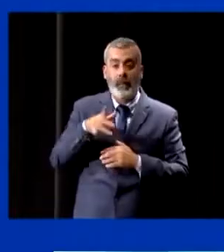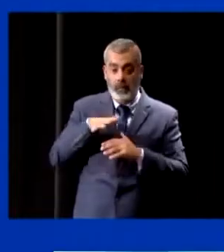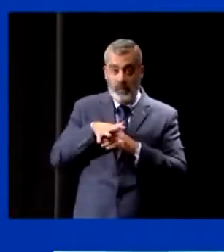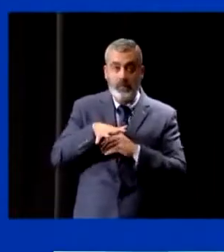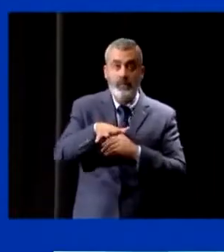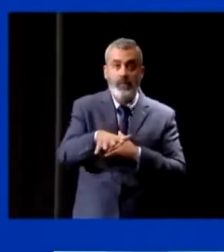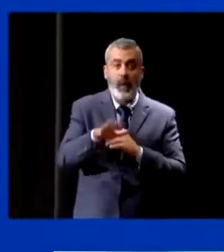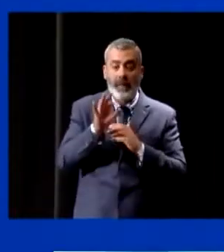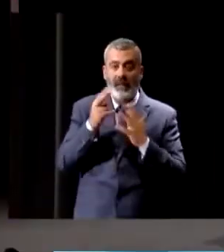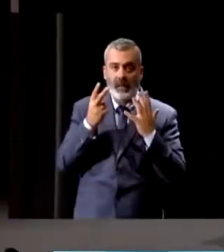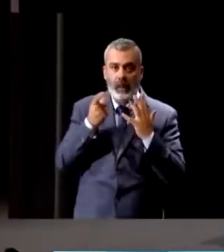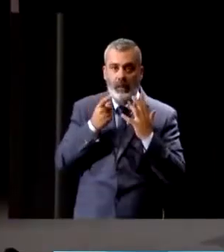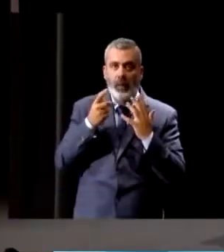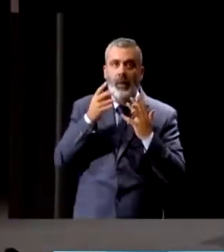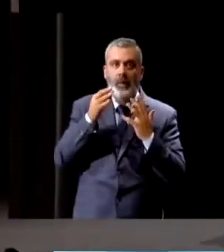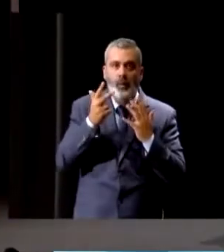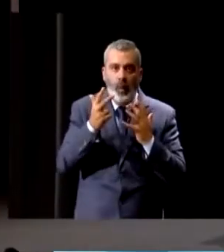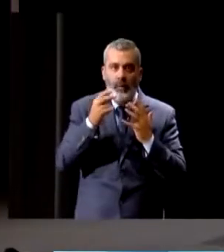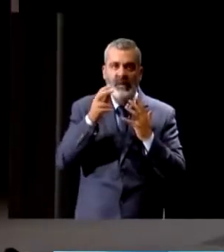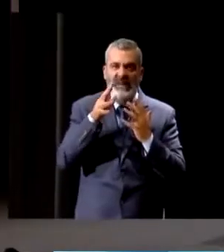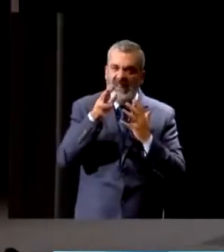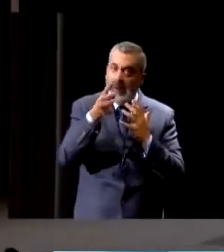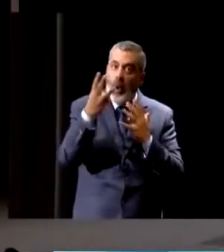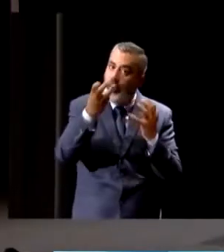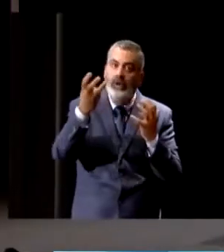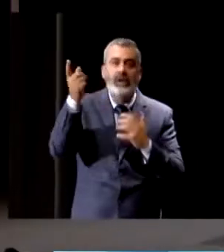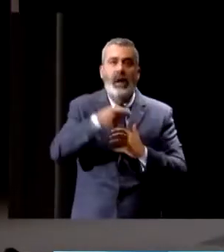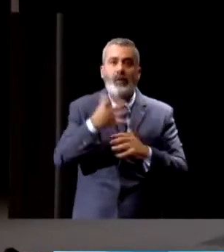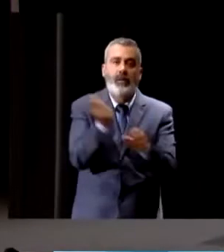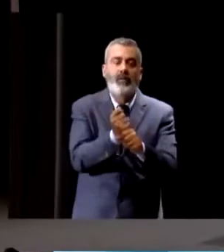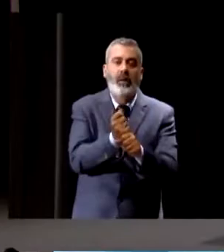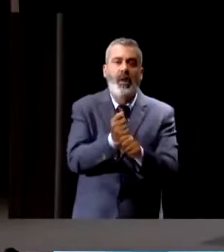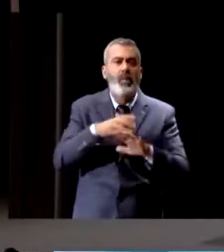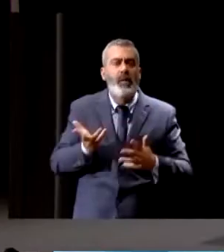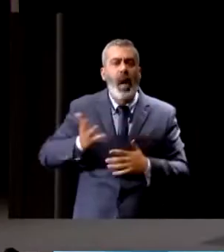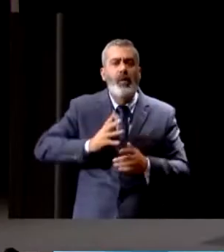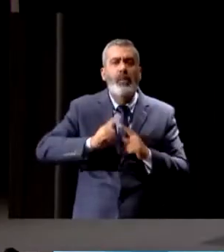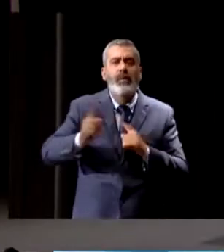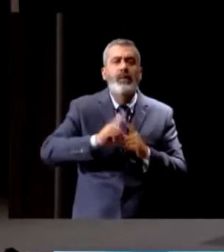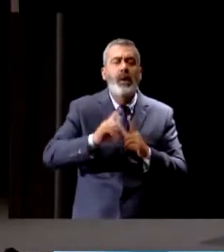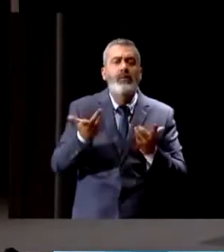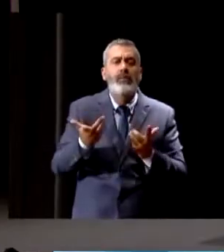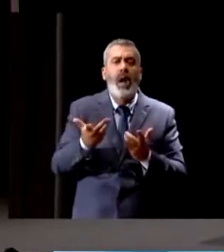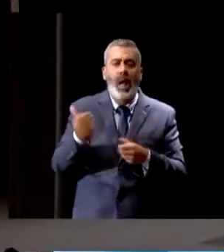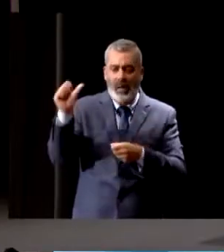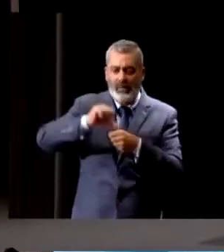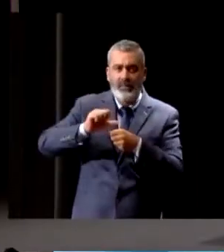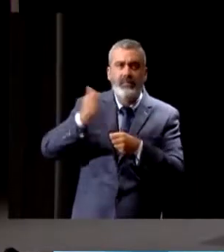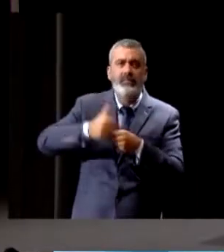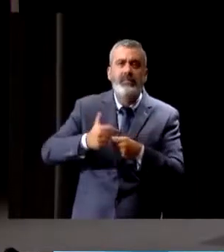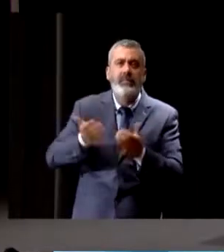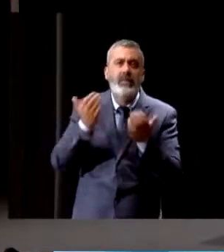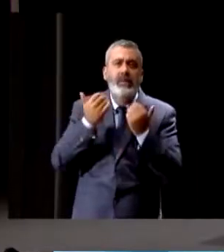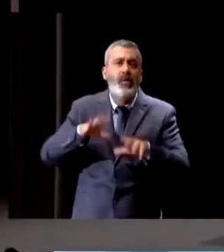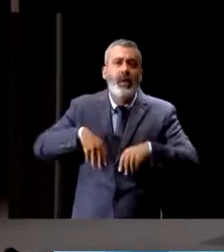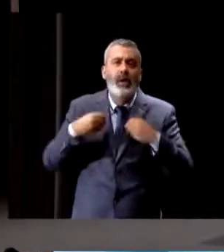για το 80%. Σκεφτείτε το λίγο στο μυαλό σας, θα μετακινούνται οι άνθρωποι μέσω του μετρό, μέσω των ηλεκτρικών